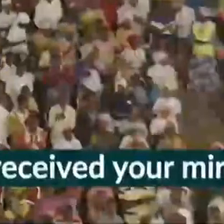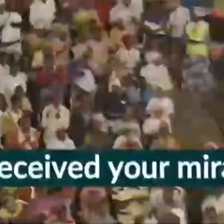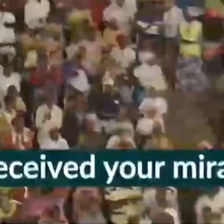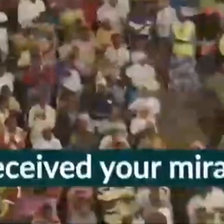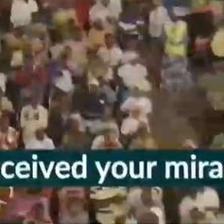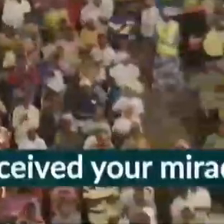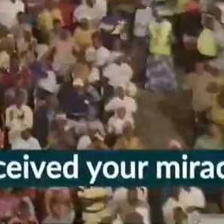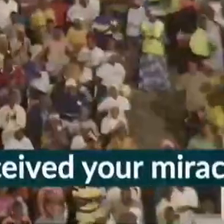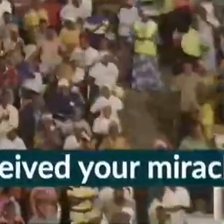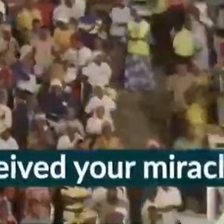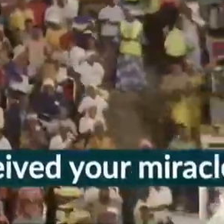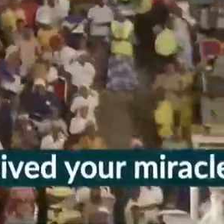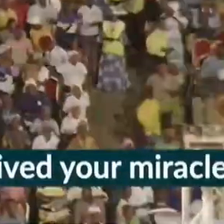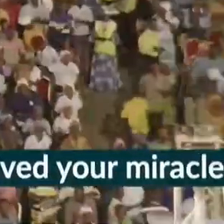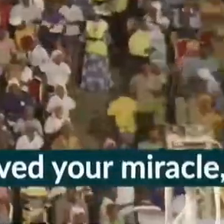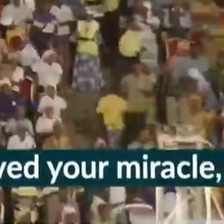Ça a eu lieu.